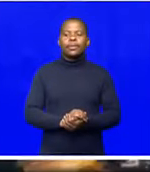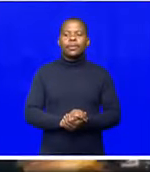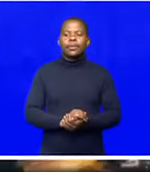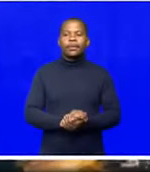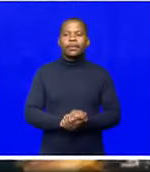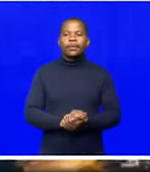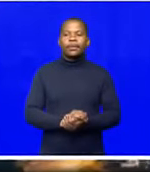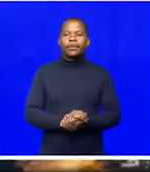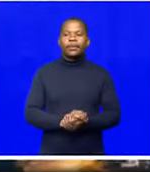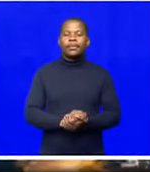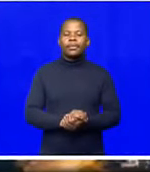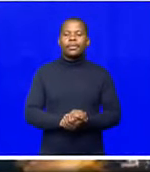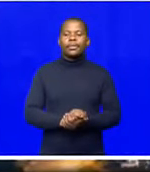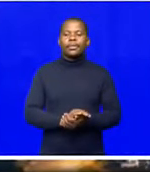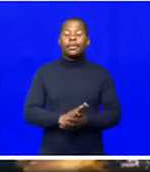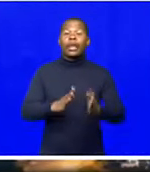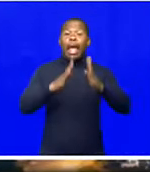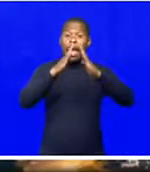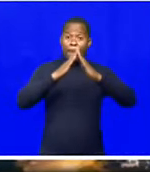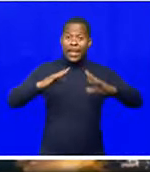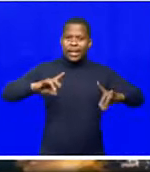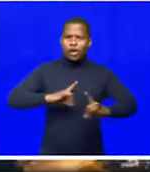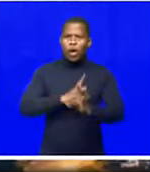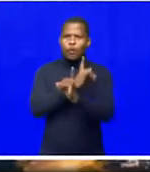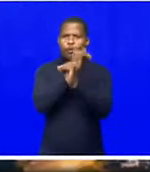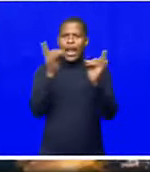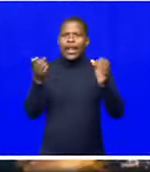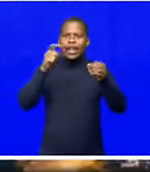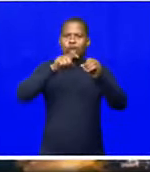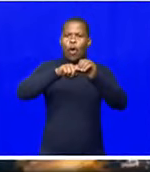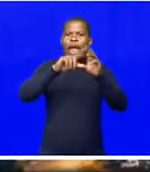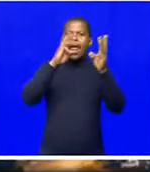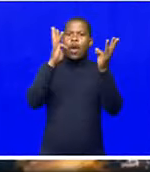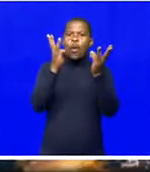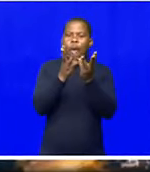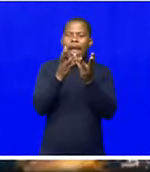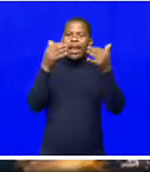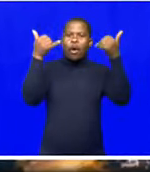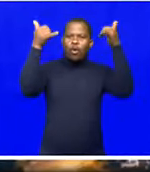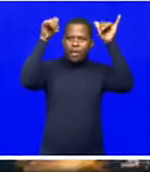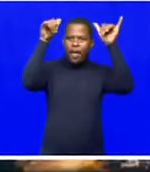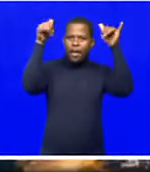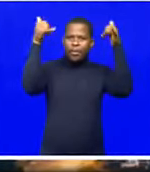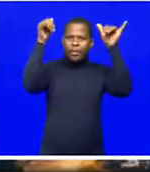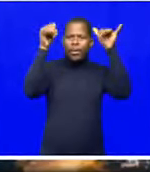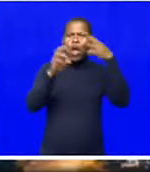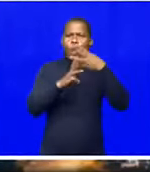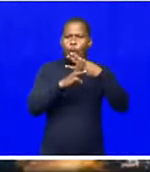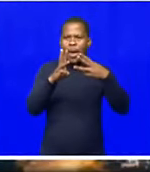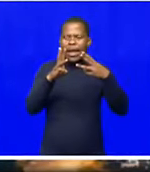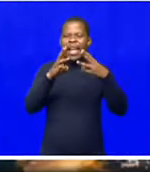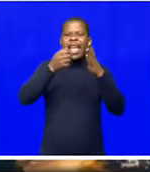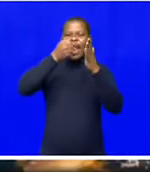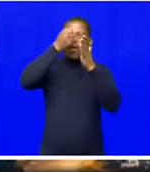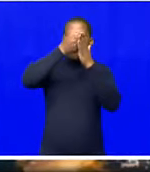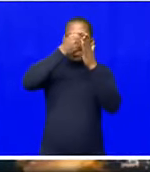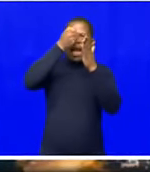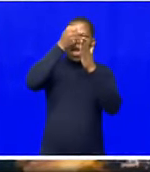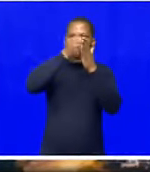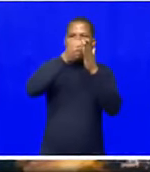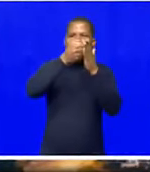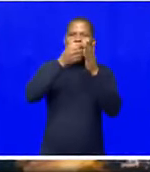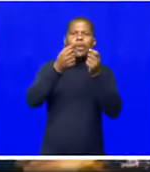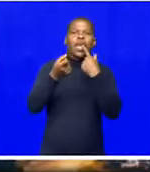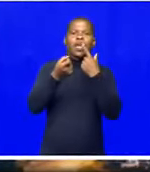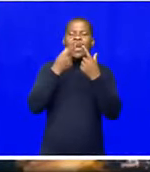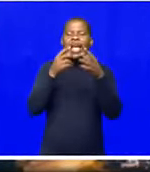sezulwini. Litiko letempilo limtsibu munye nemave emhlaba ekugubeni livikile kulwane kusebenziswa kabi